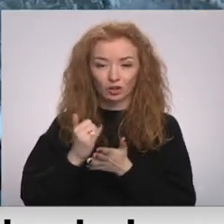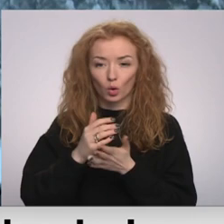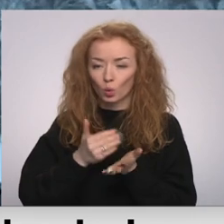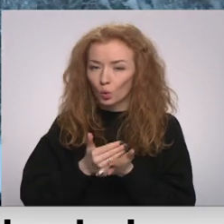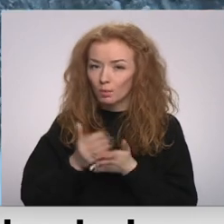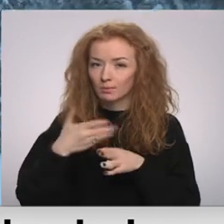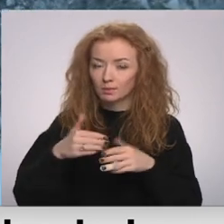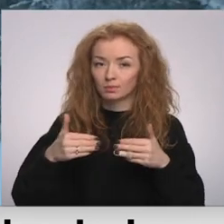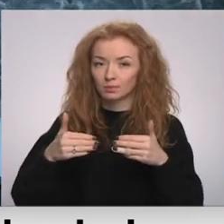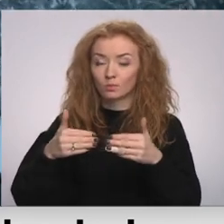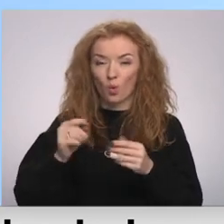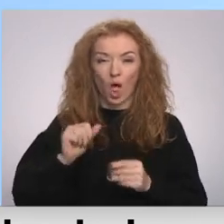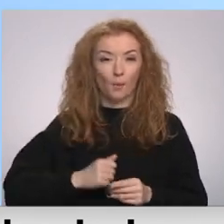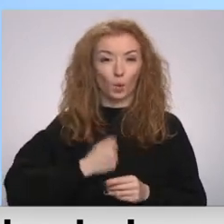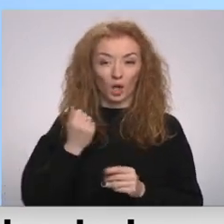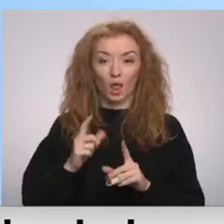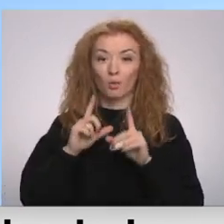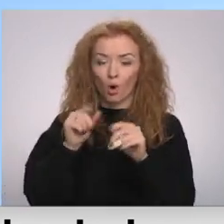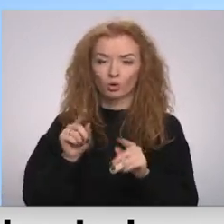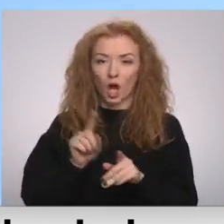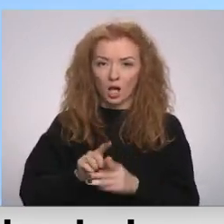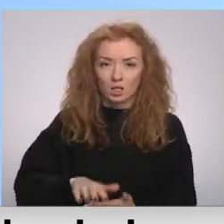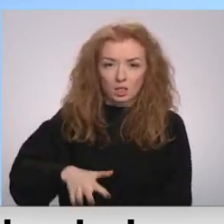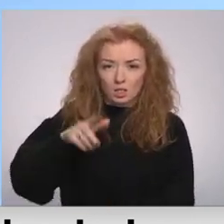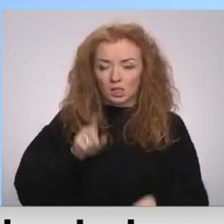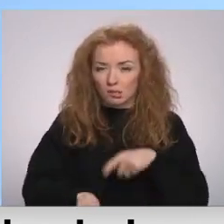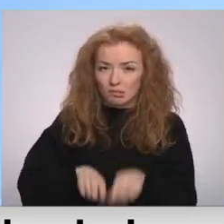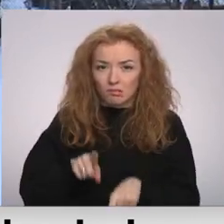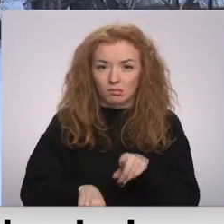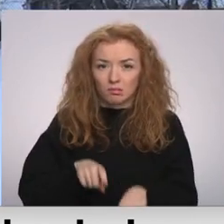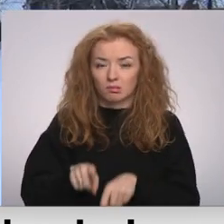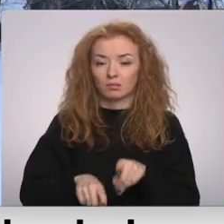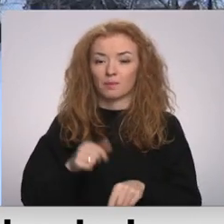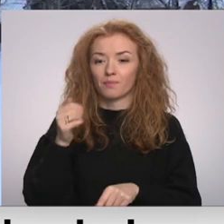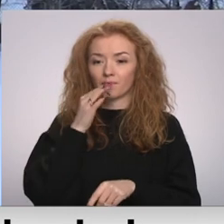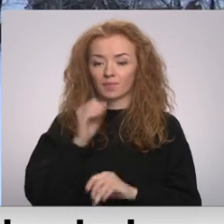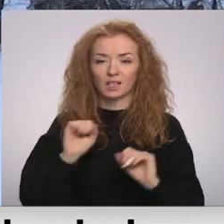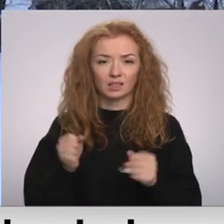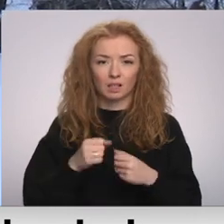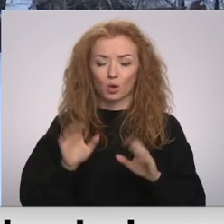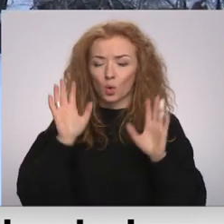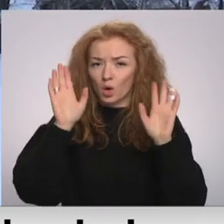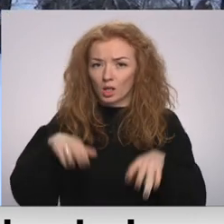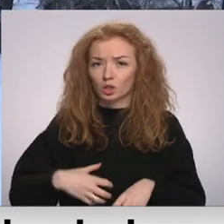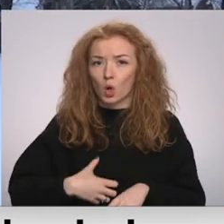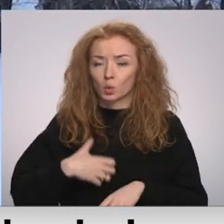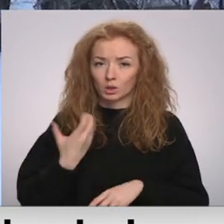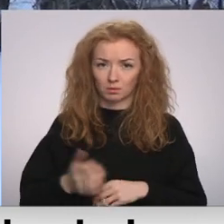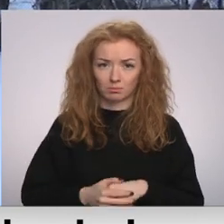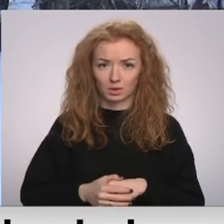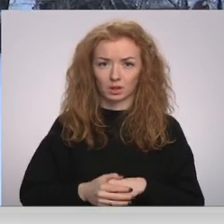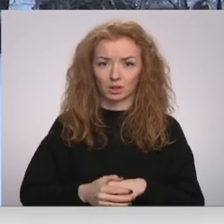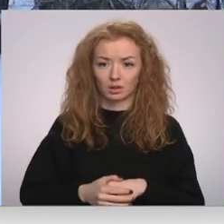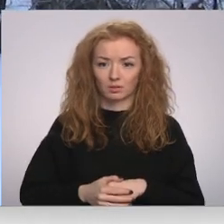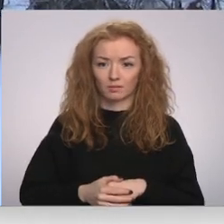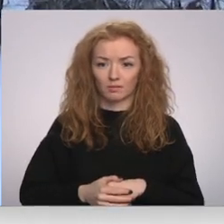turpinās, un līdz ar apgrūtinātu braukšanu nereti pa dziļu sniegu jābrien kājām. Zīmos ir sausmēgi. O! Vo tā vo